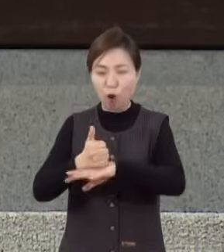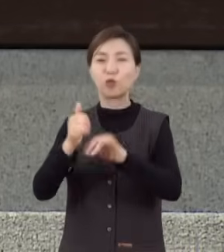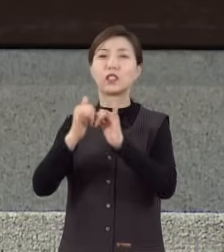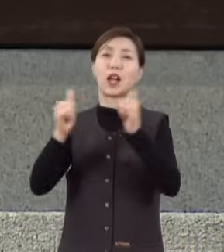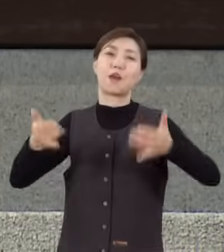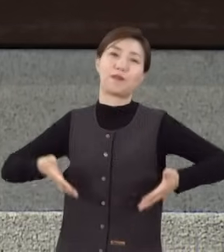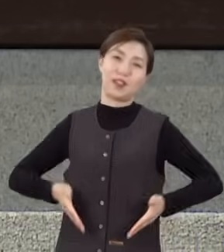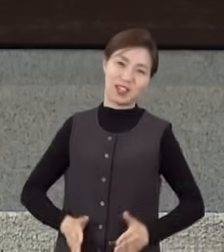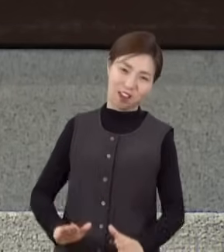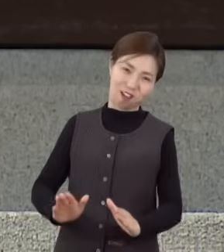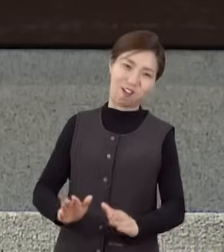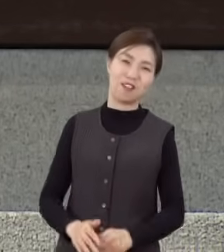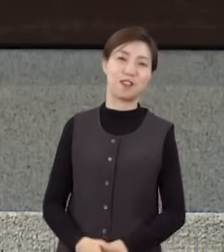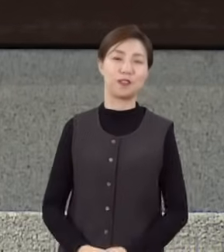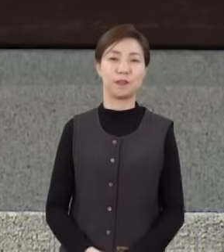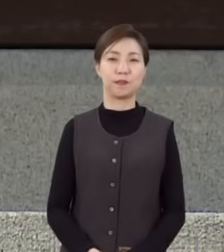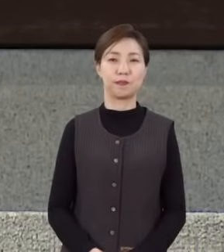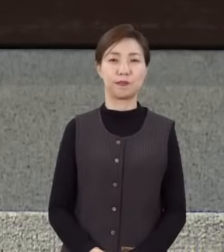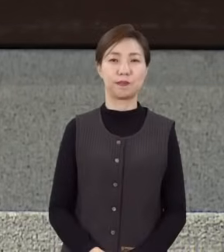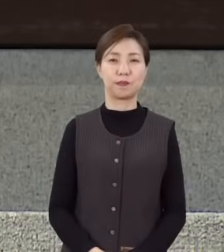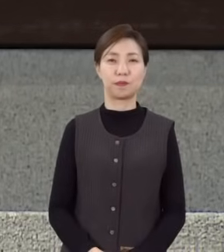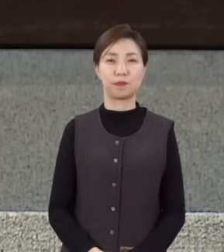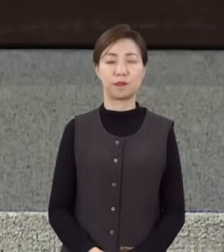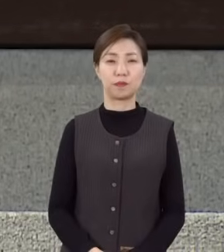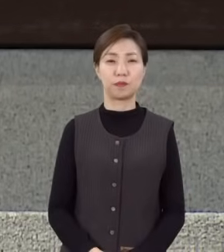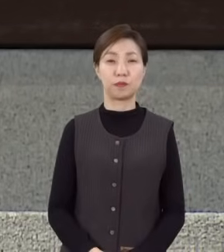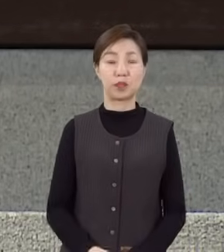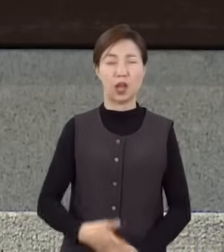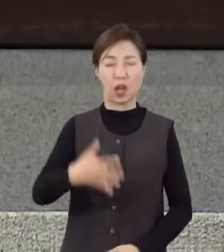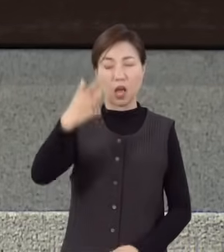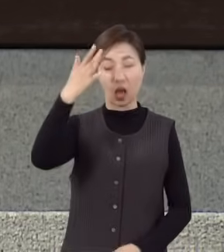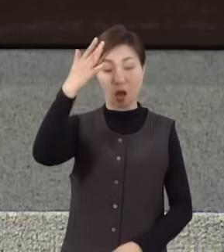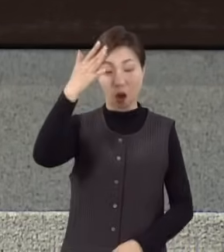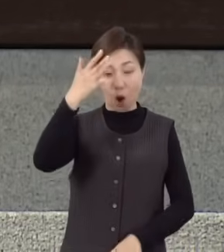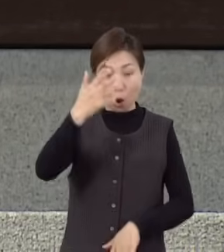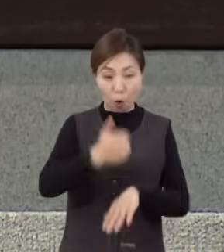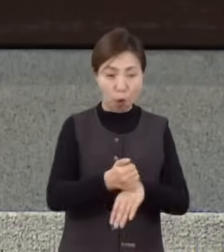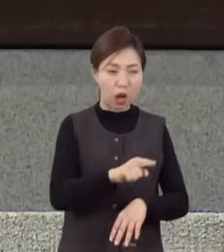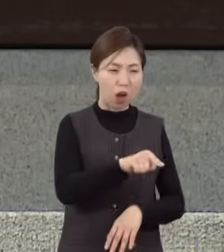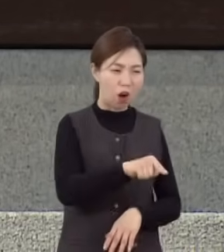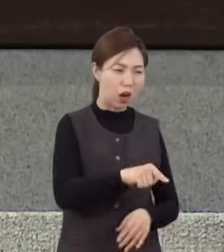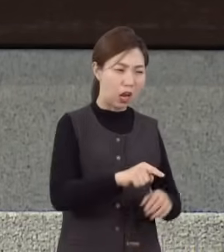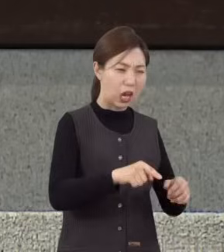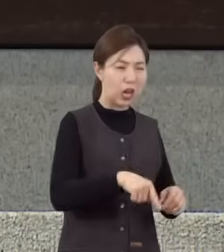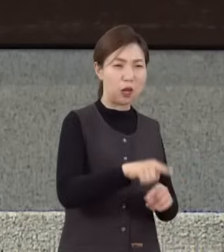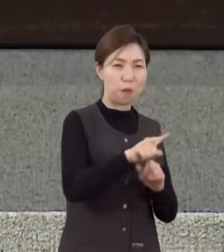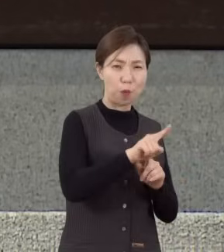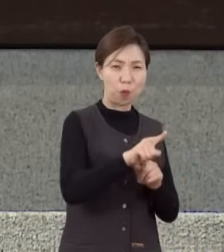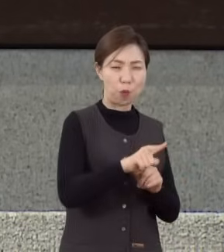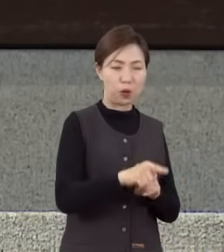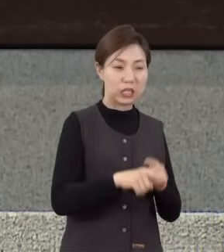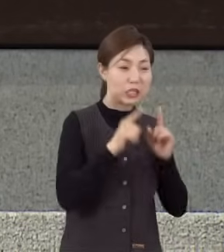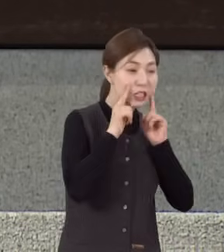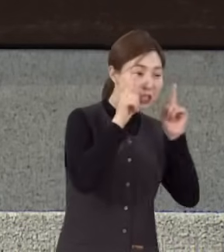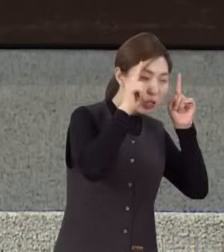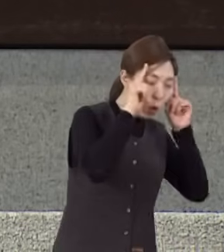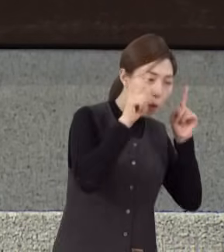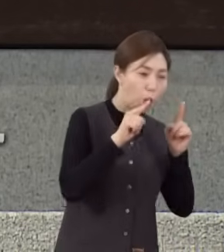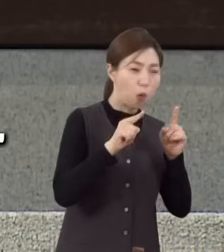된대요. 여기서 또 중요한 내용이 나와요. 드디어 사람으로